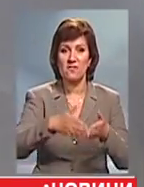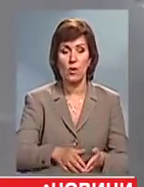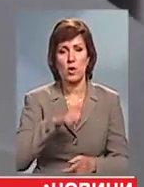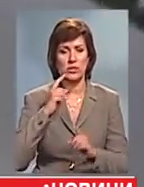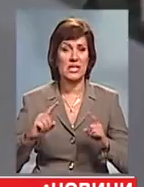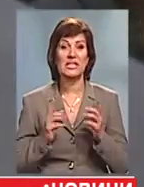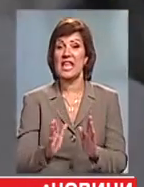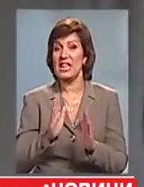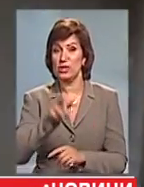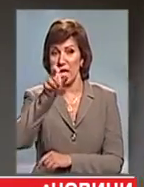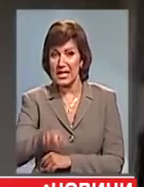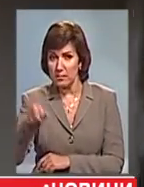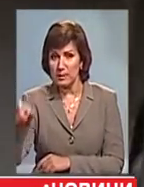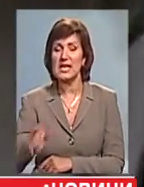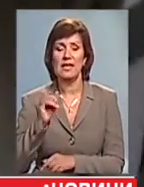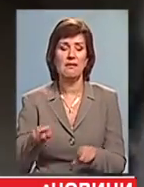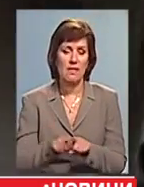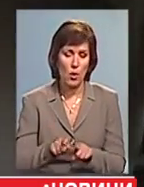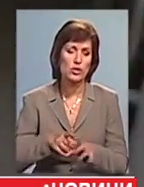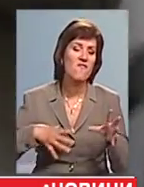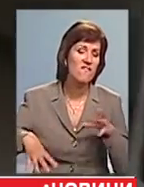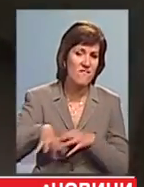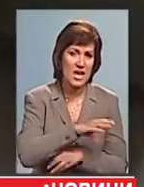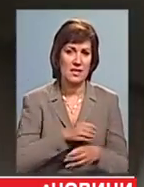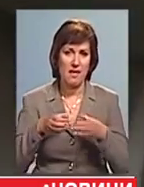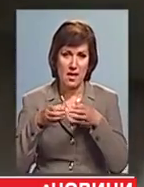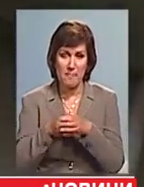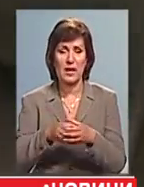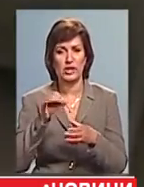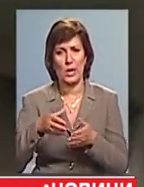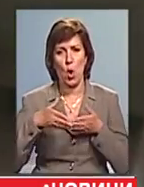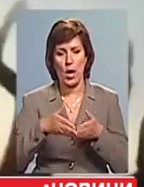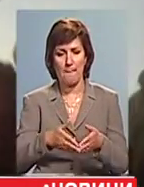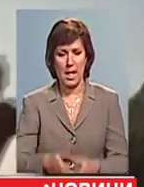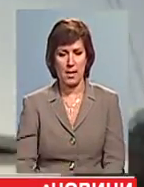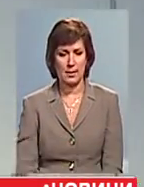затримала не лише грінпісівців, але також весь екіпаж та сам корабель.